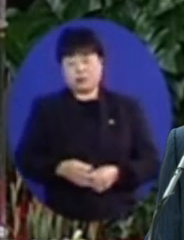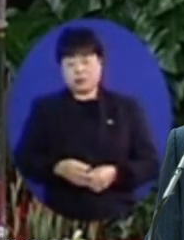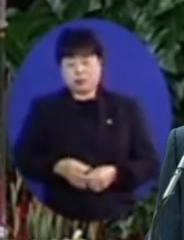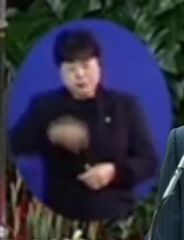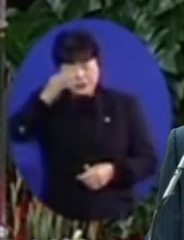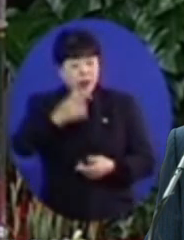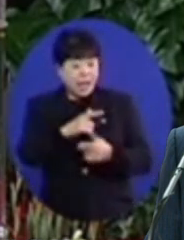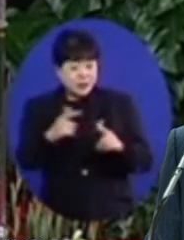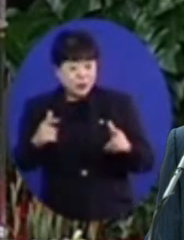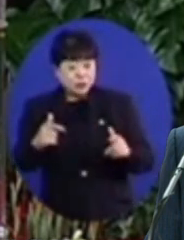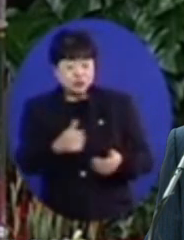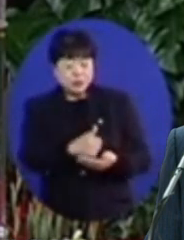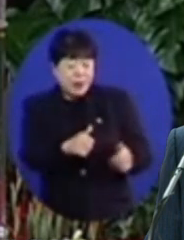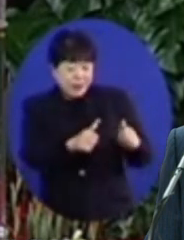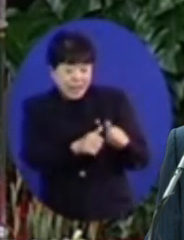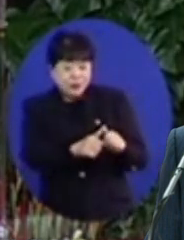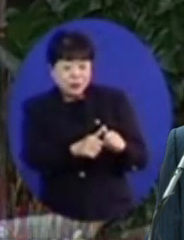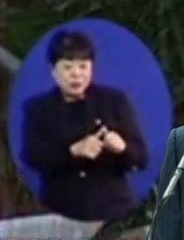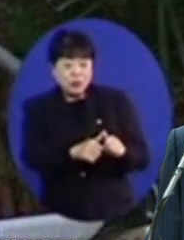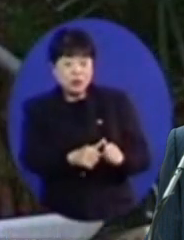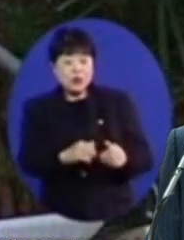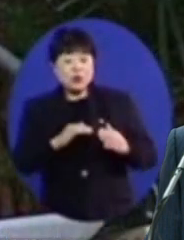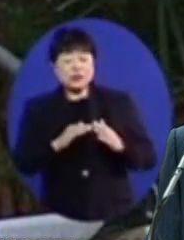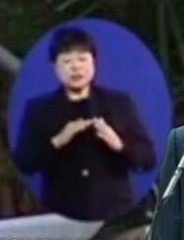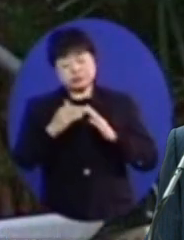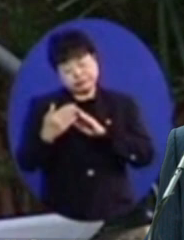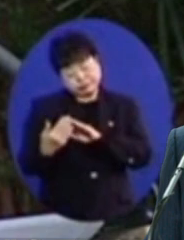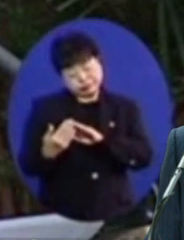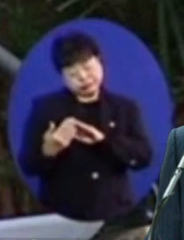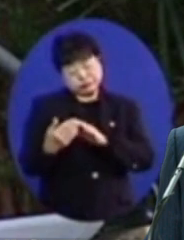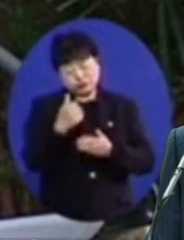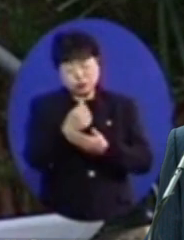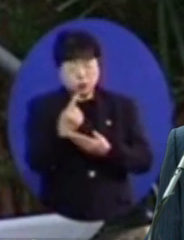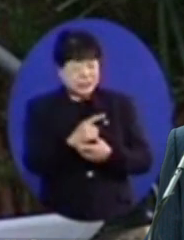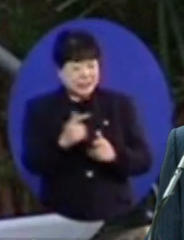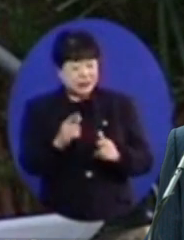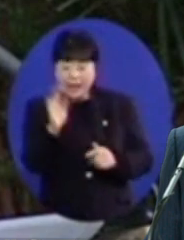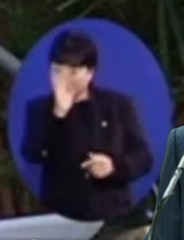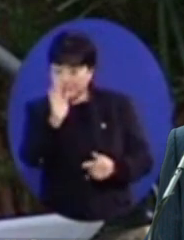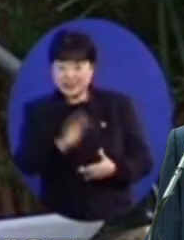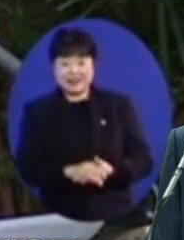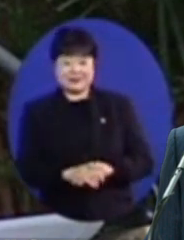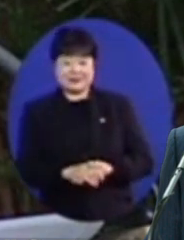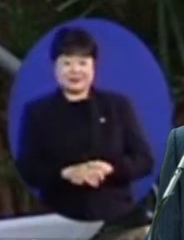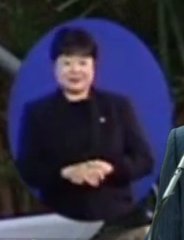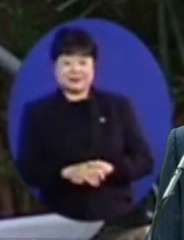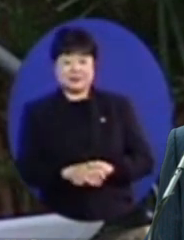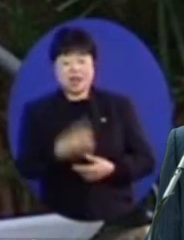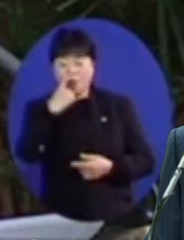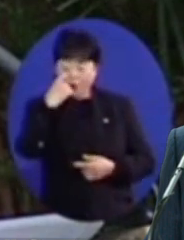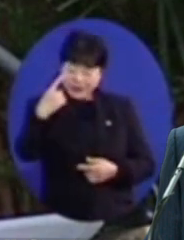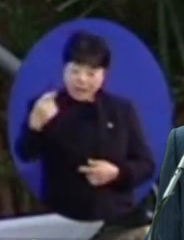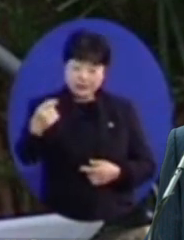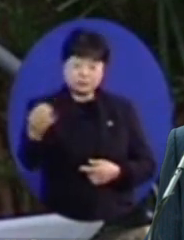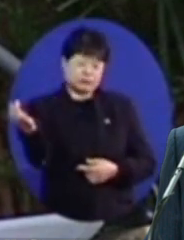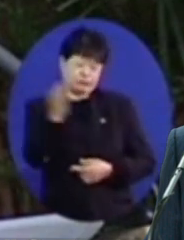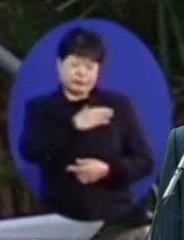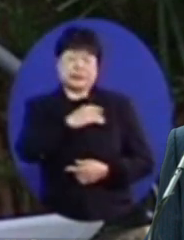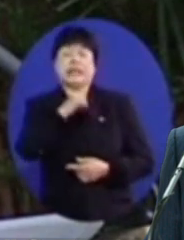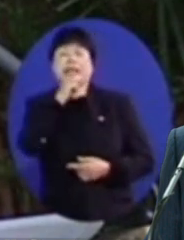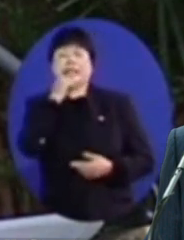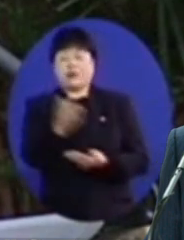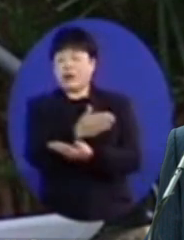같이 계신 것이 아닙니다 우리 집이 판자집이라고 주님이 안 오시는 것도 아닌 것입니다 화려하던